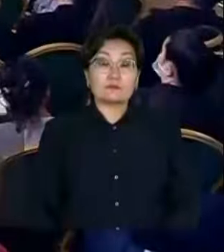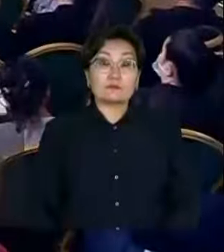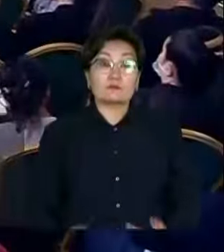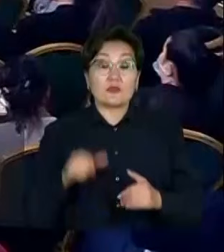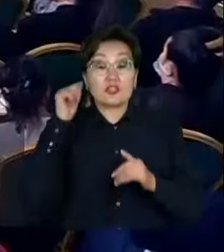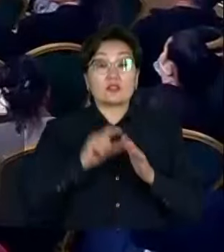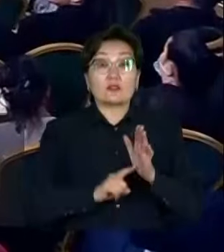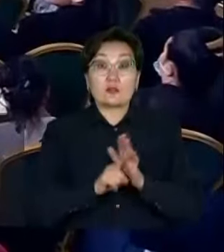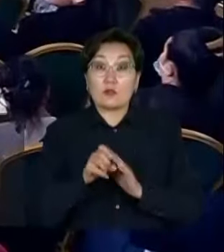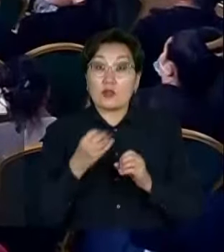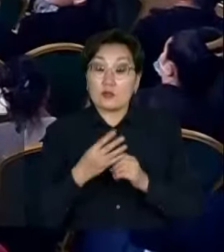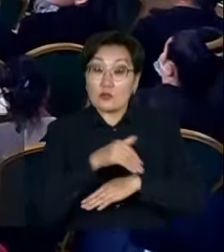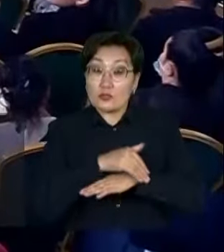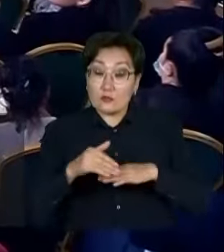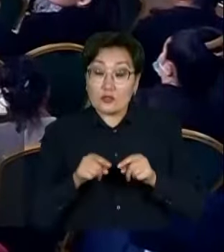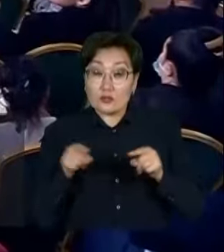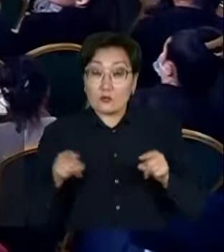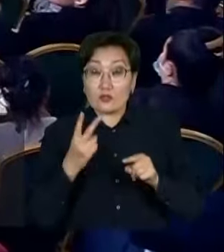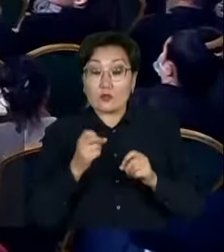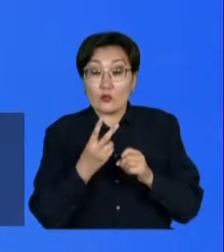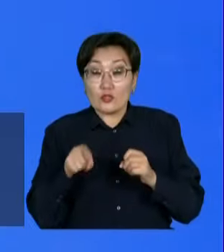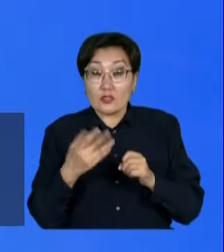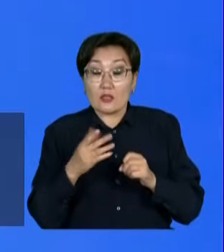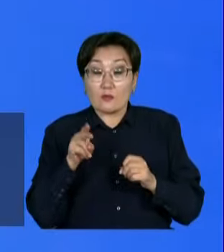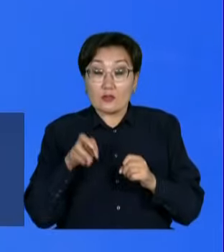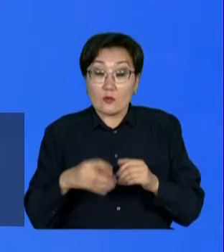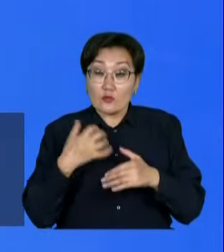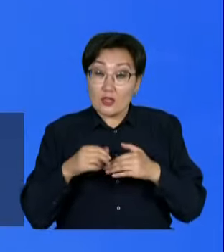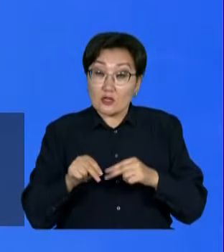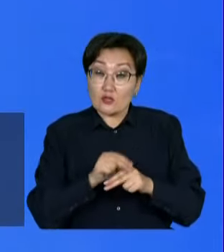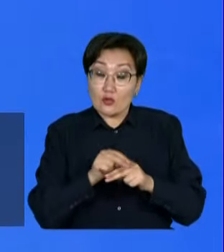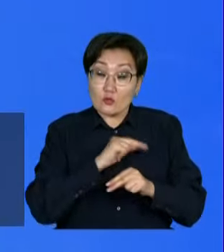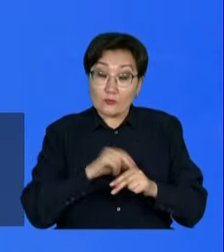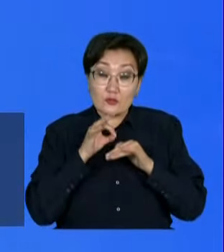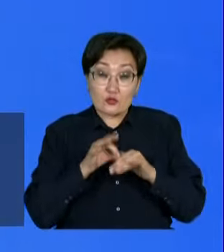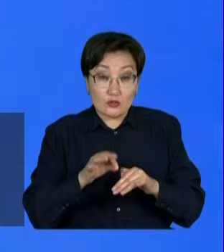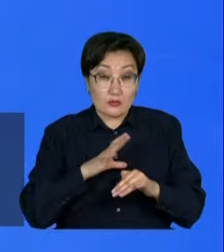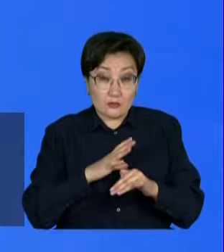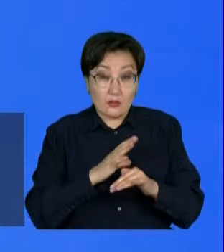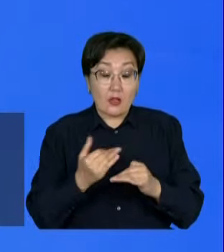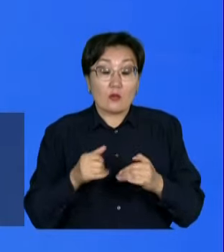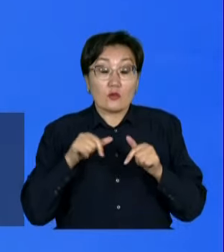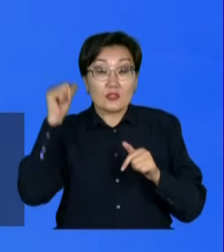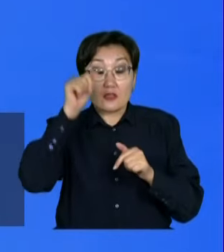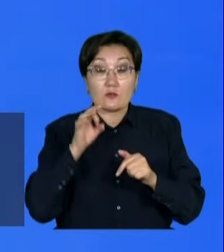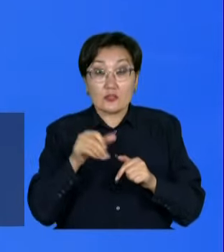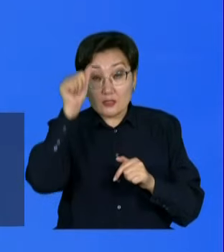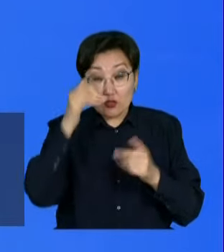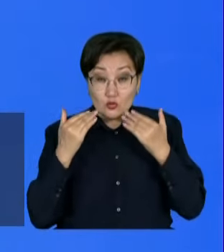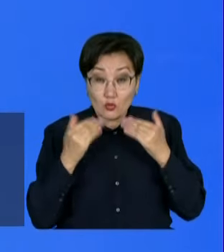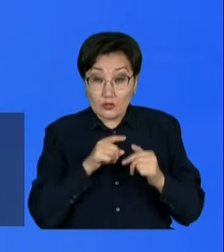Жыл басынан бері 14 көшеге ұзындығы 12,5 километр болатын орташа жөндеу жұмыстары жүргізілді. Осы жылдың қазан айының соңына